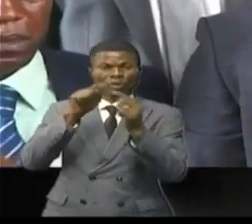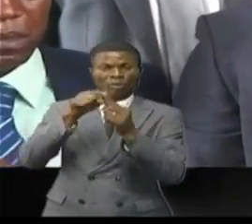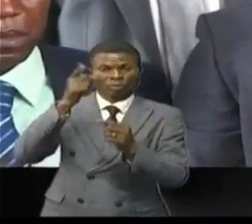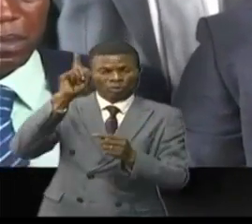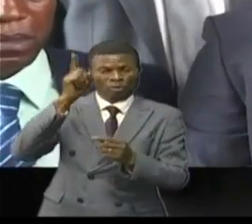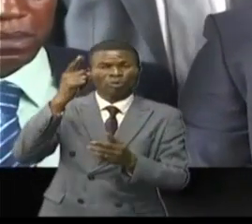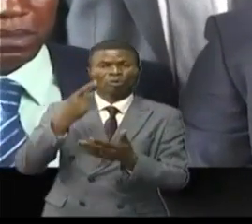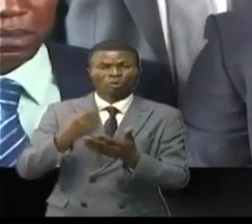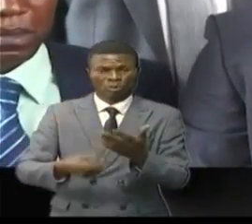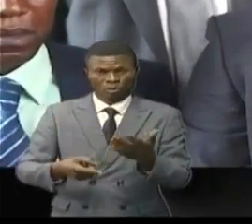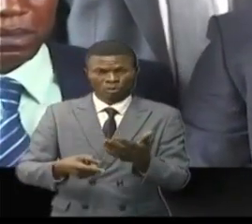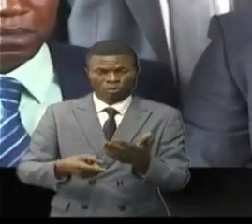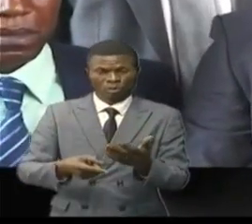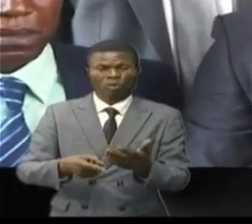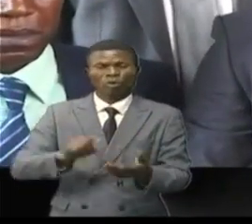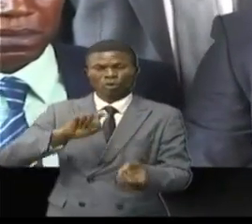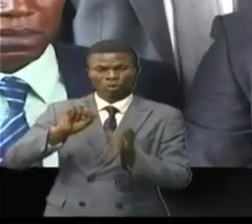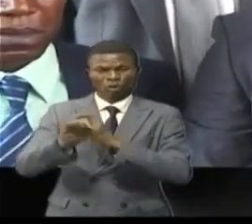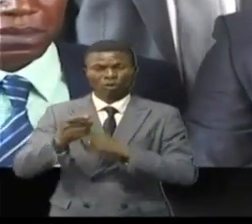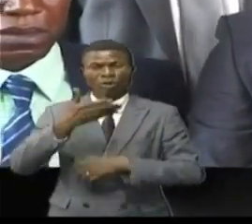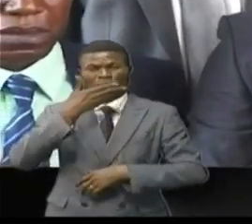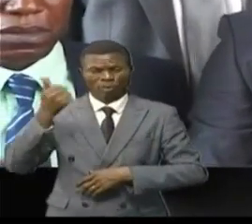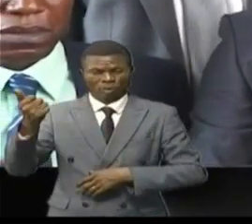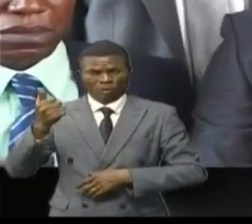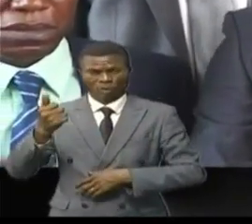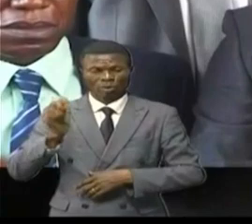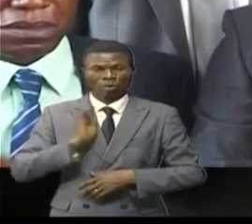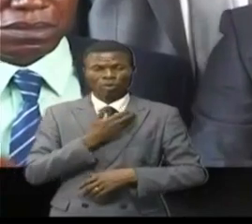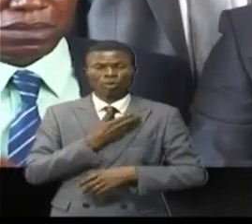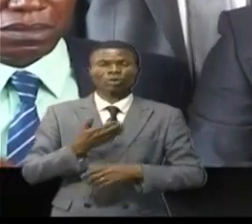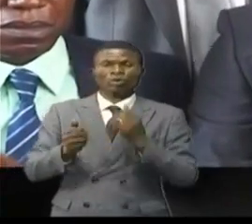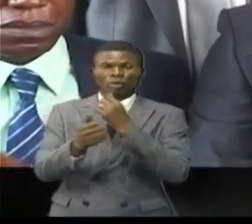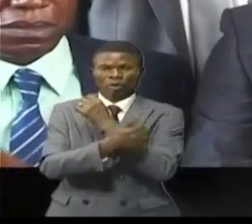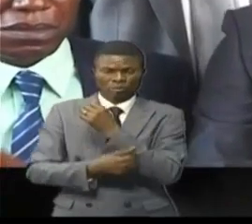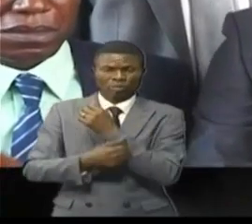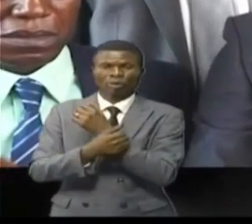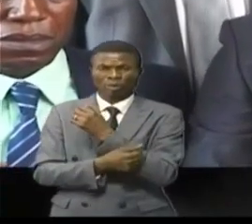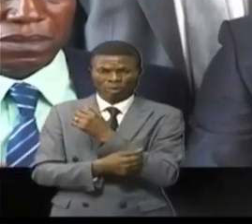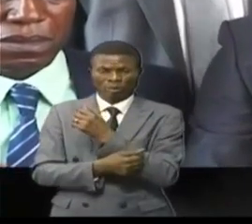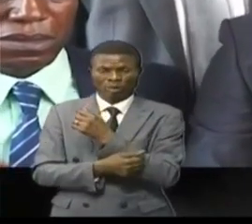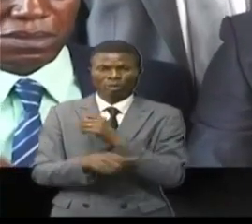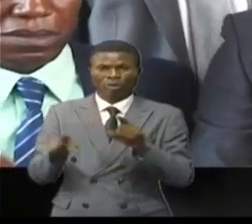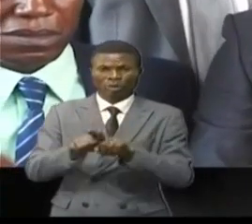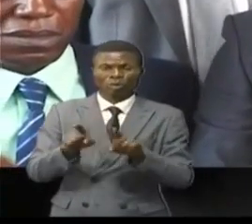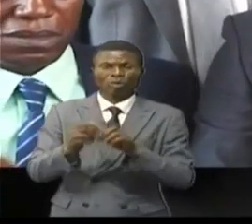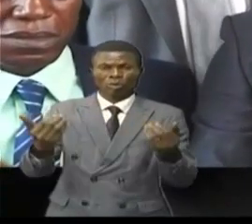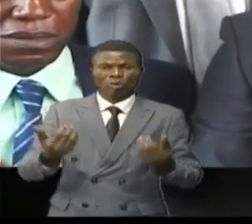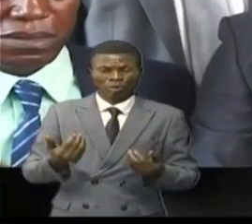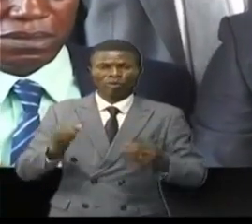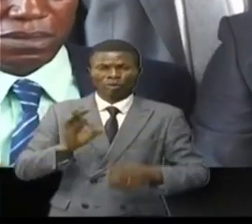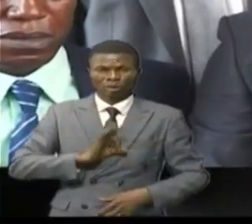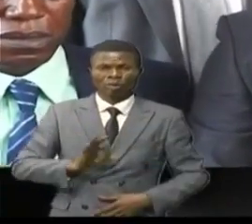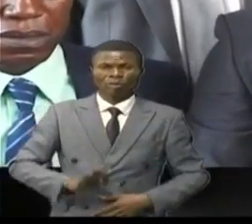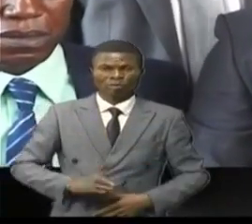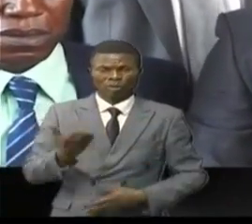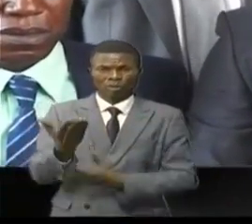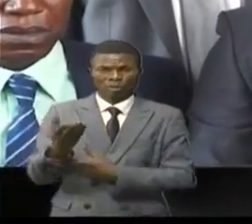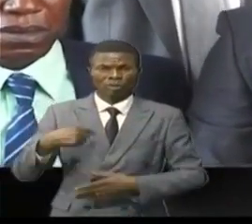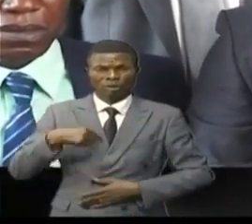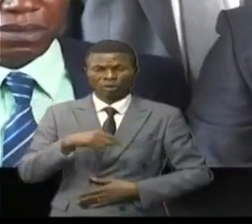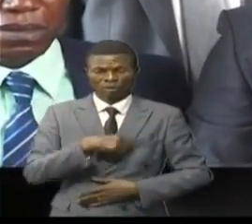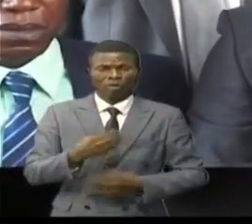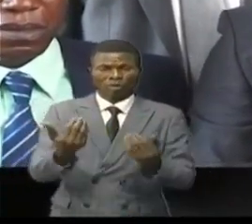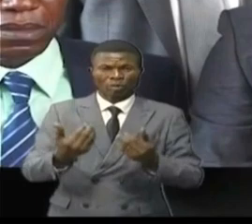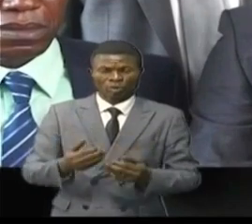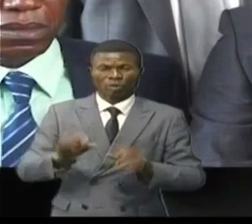but de redynamiser l'entreprise selon la volonté du chef de l'État, qui voudrait que